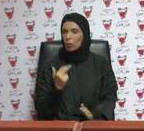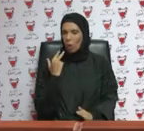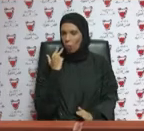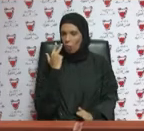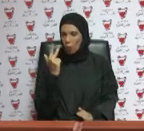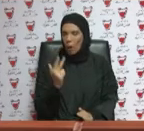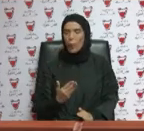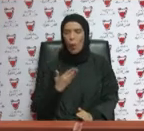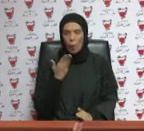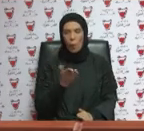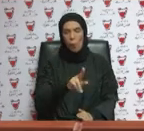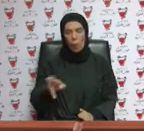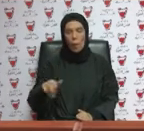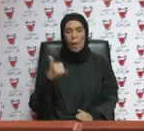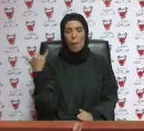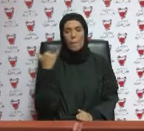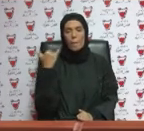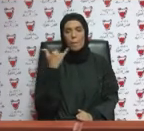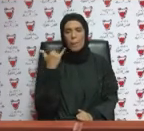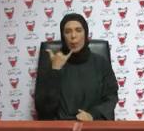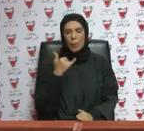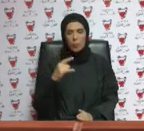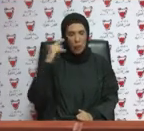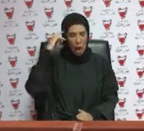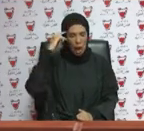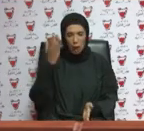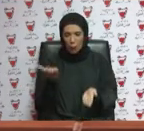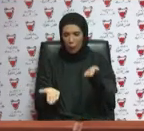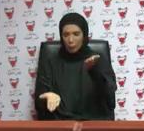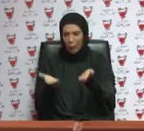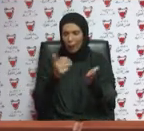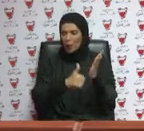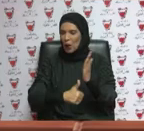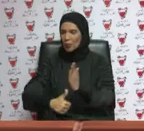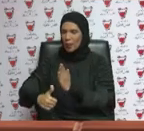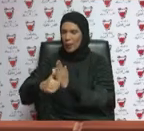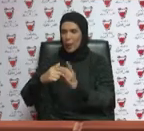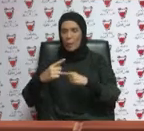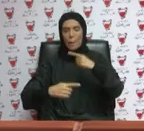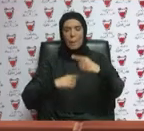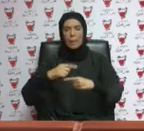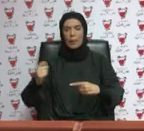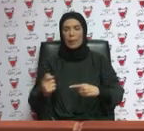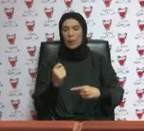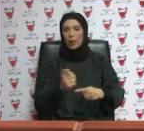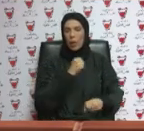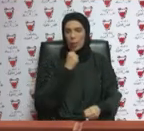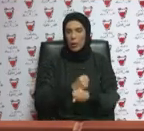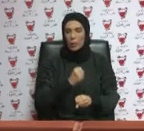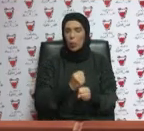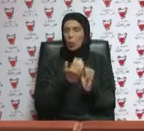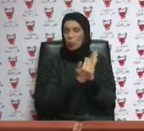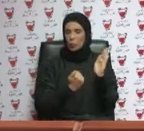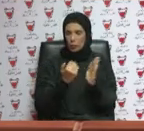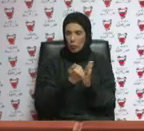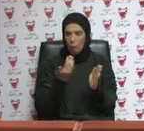مبادرات مهمة تعبر عن حكمة قيادتنا الغالية في استمرار عجلة العمل والاقتصاد